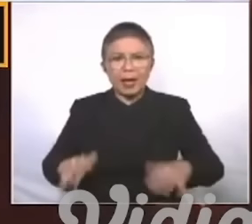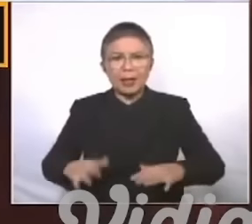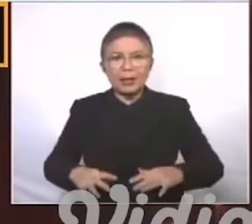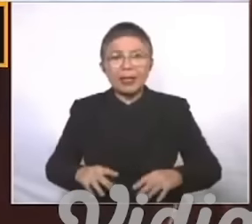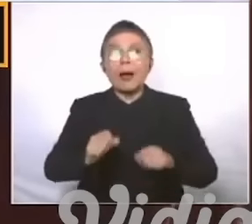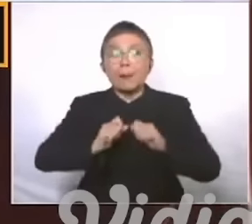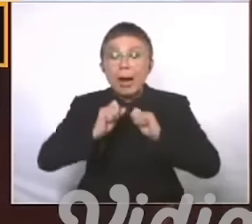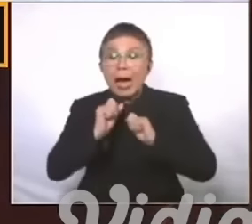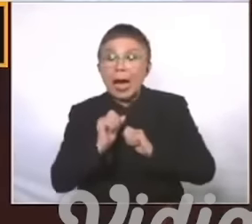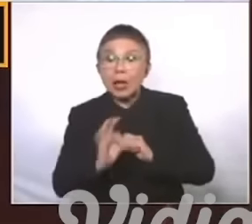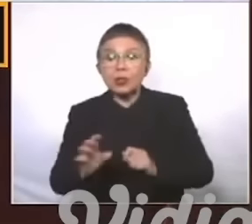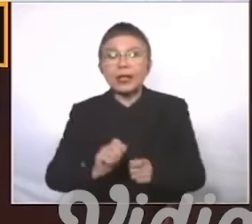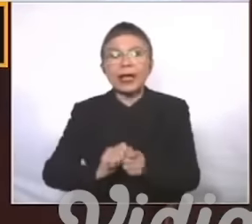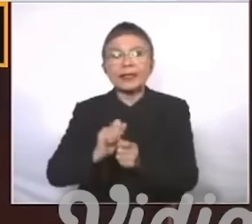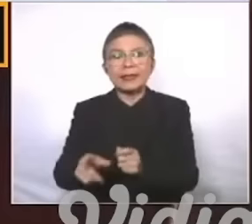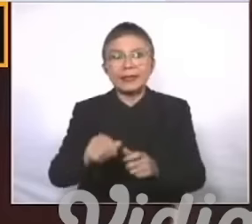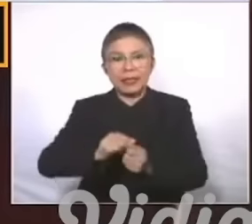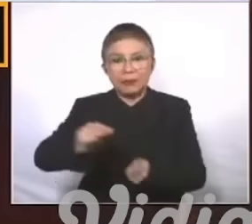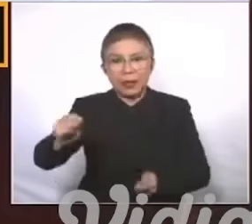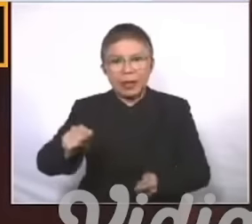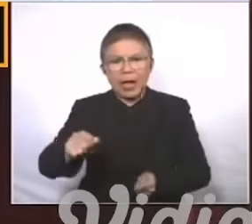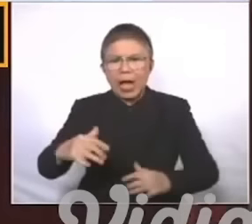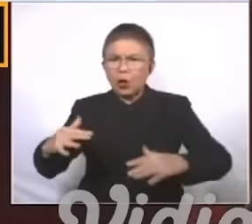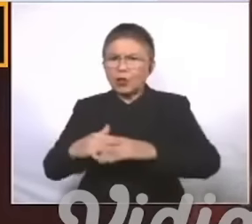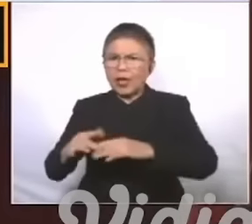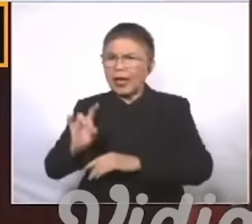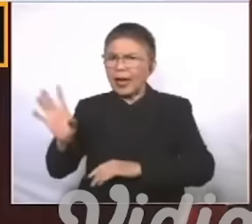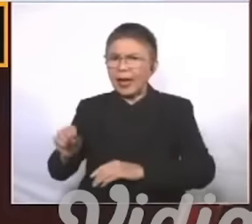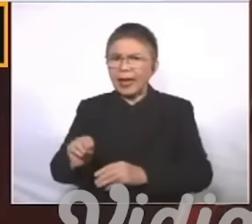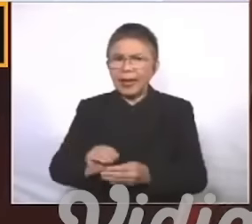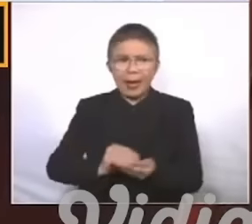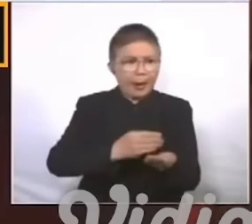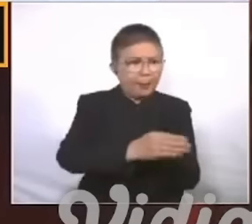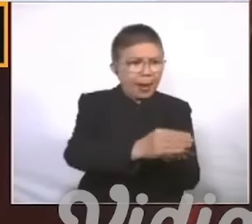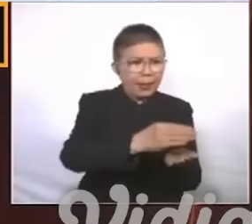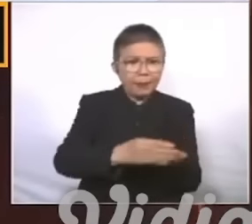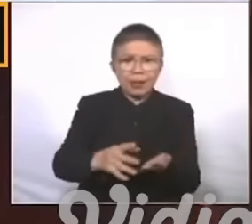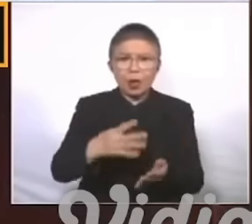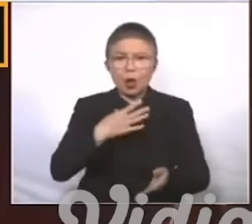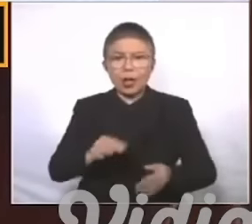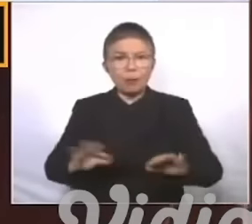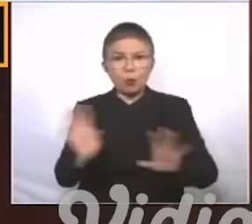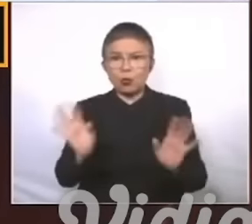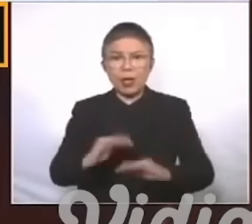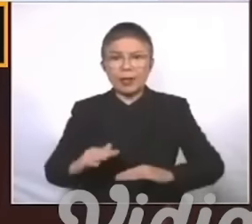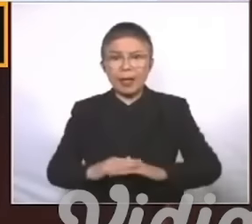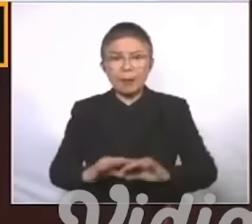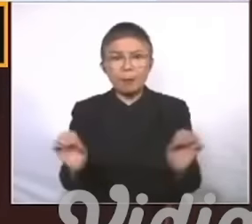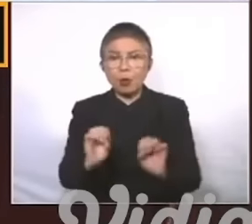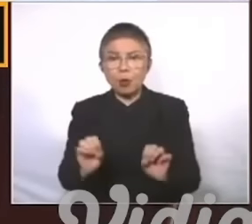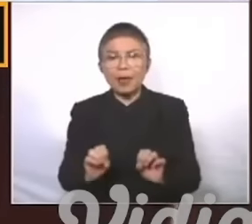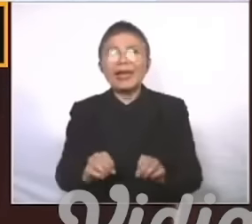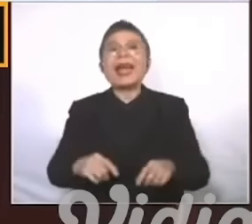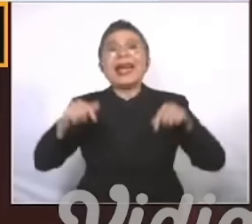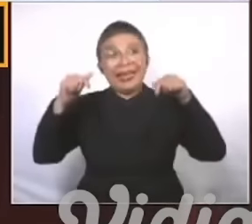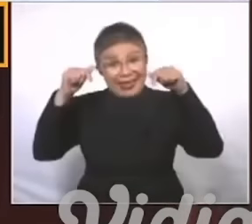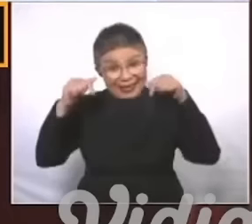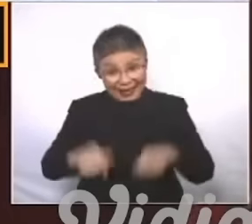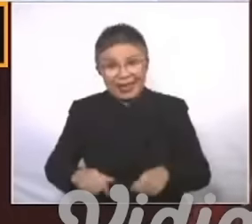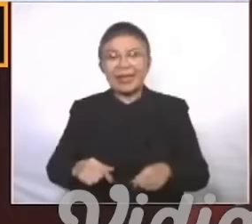diberi sertifikat. Lahan yang lain itu belum dibagi terhadap orang yang belum punya. Nah itulah yang akan kita